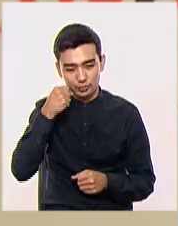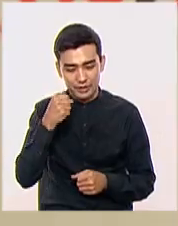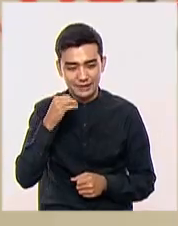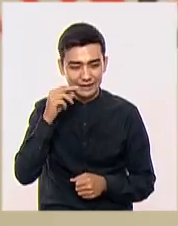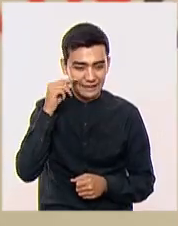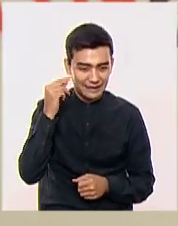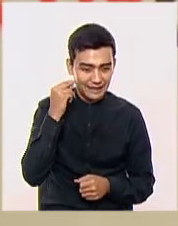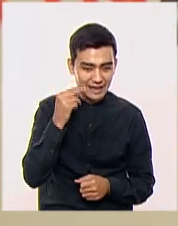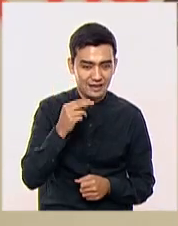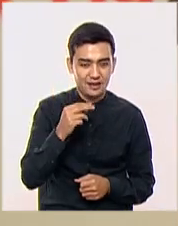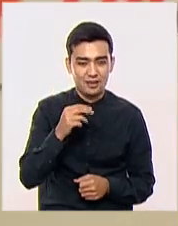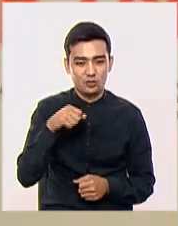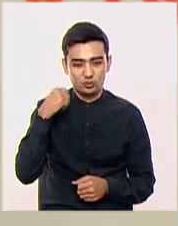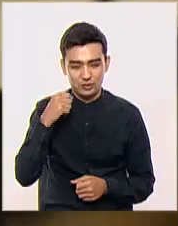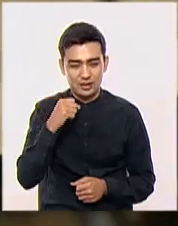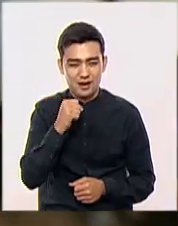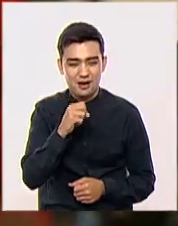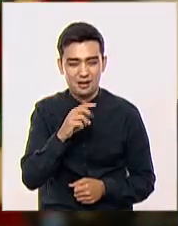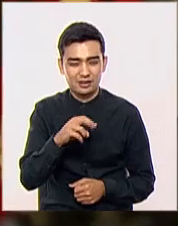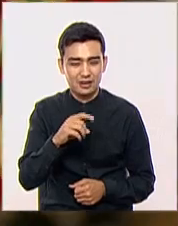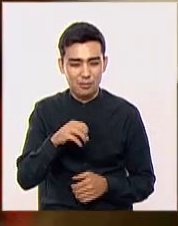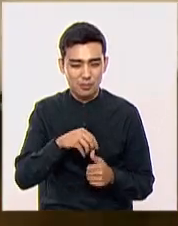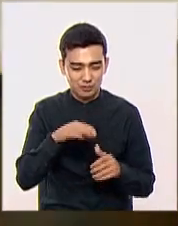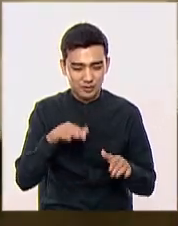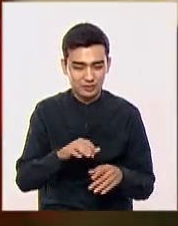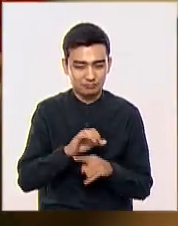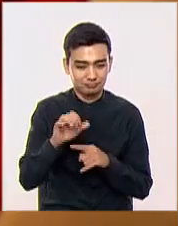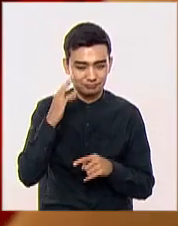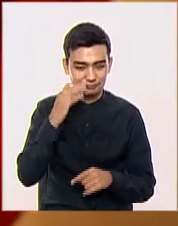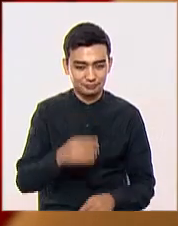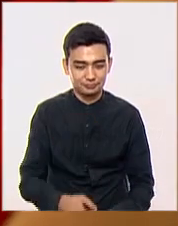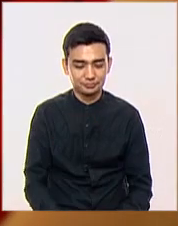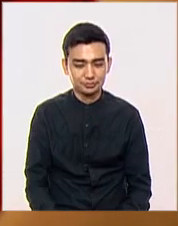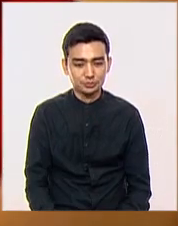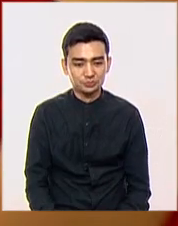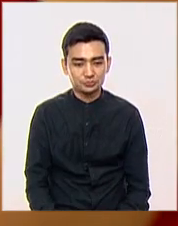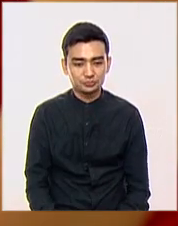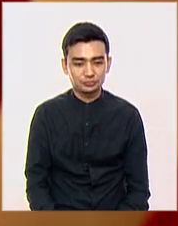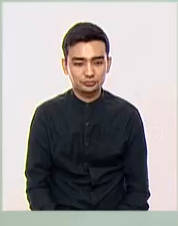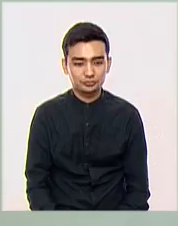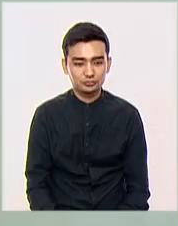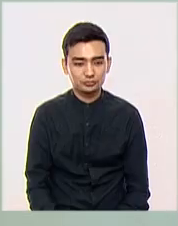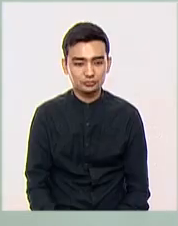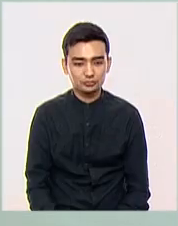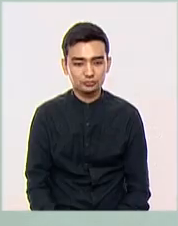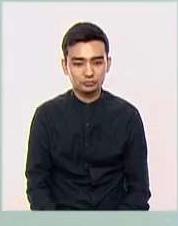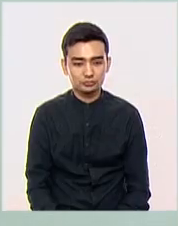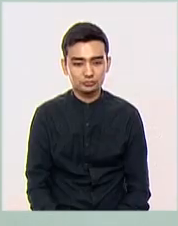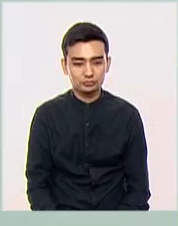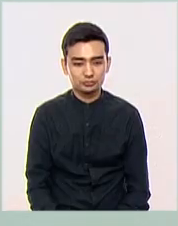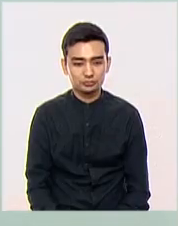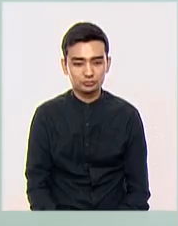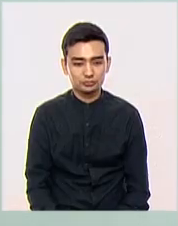Китае, Кыргызстане и Азербайджане. Елена Меньшова, Азамат Кабетов, Ринат Абулхаиров. Информбюро.